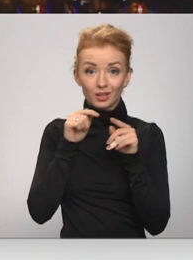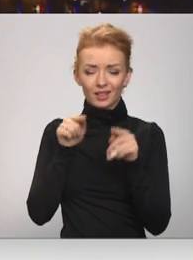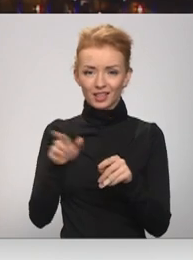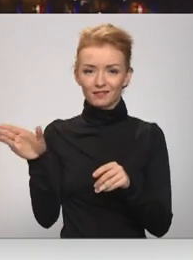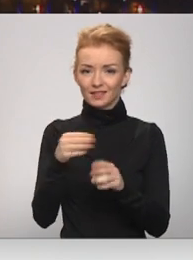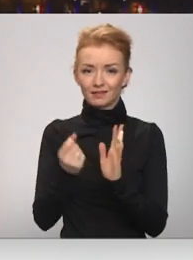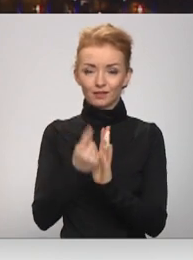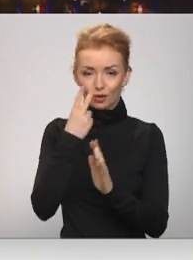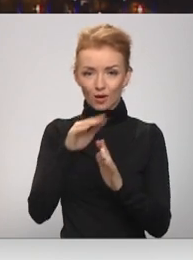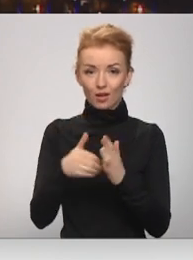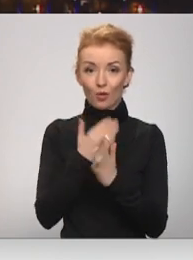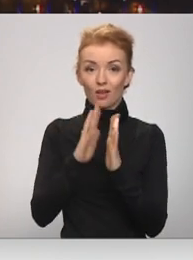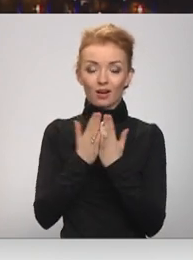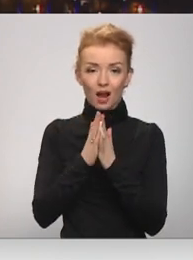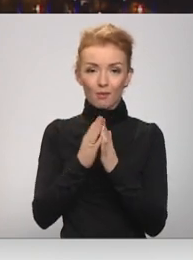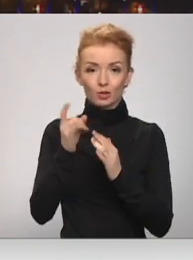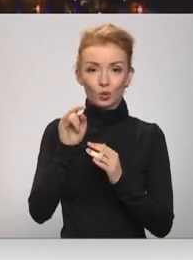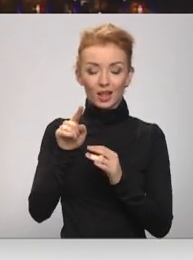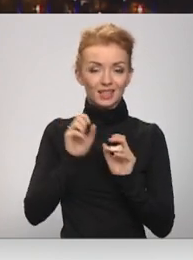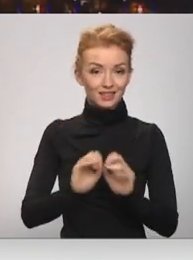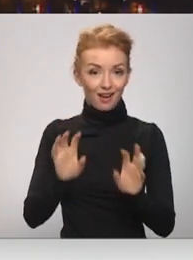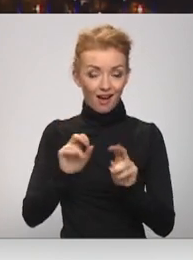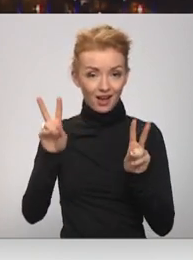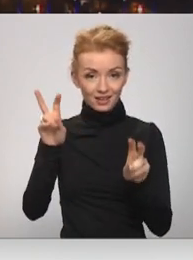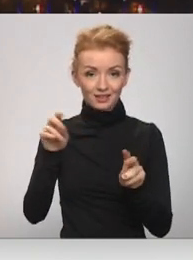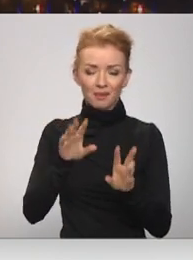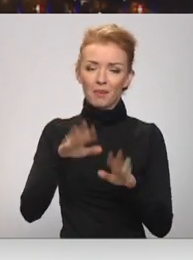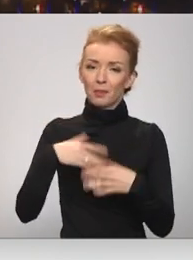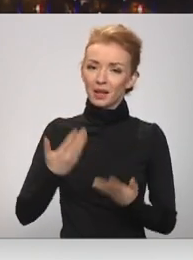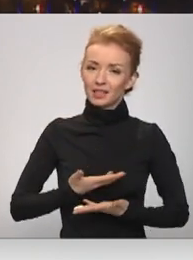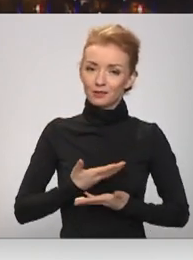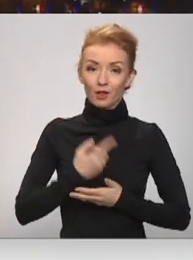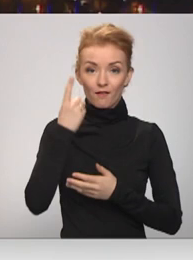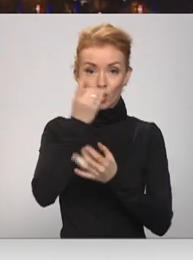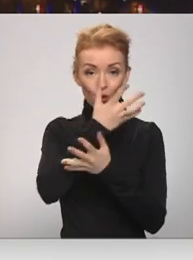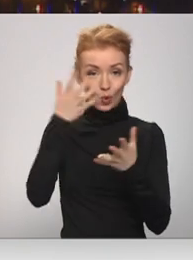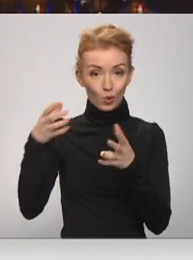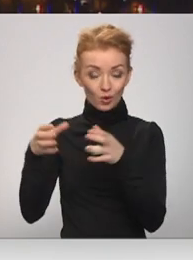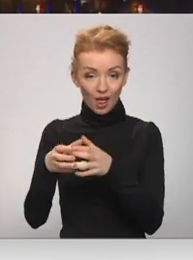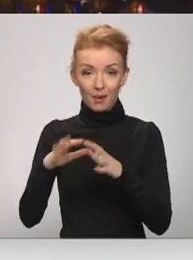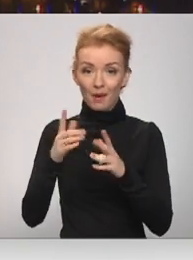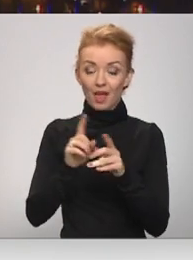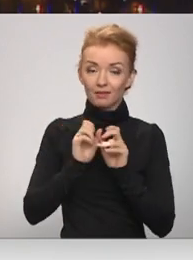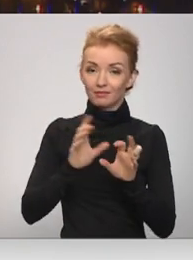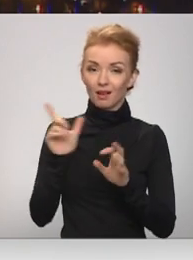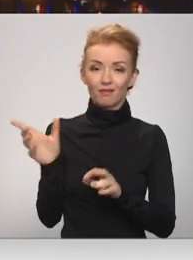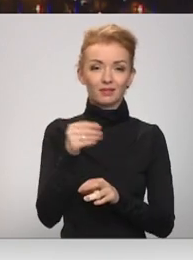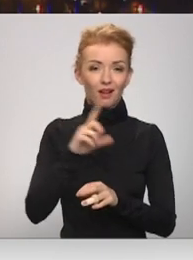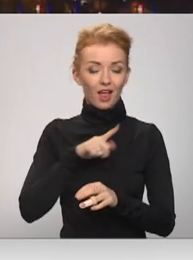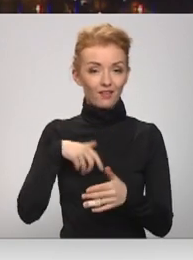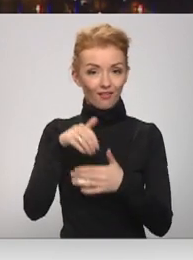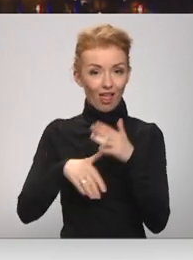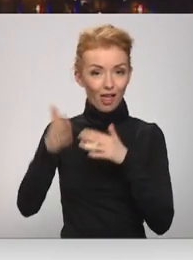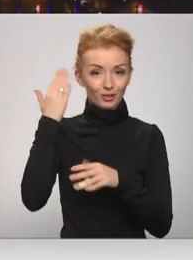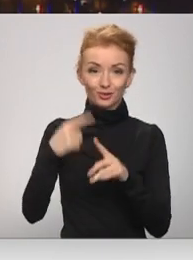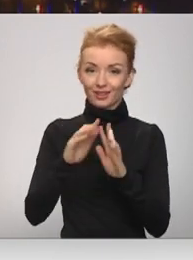no jaunās grāmatas Suita stāsti. Tie ir stāsti ne tikai par piedzīvoto vienā kultūra telpā, bet atspoguļo visas Latvijas vēsturi. Turklāt